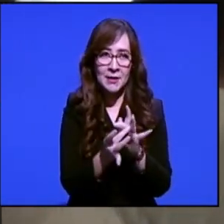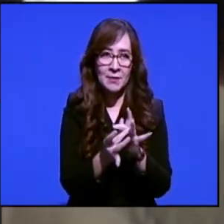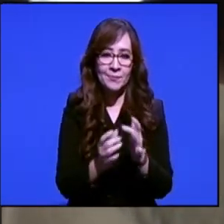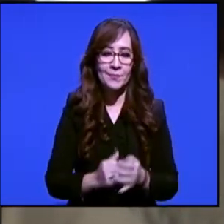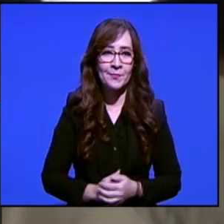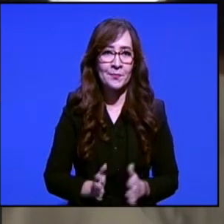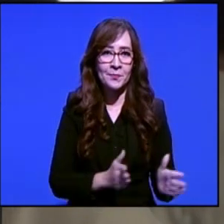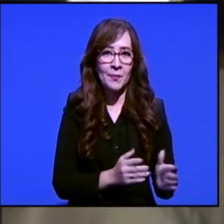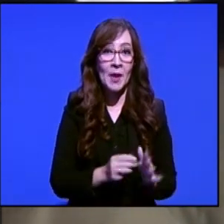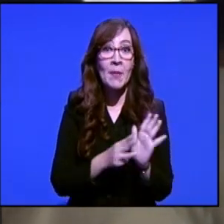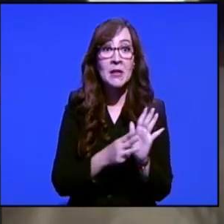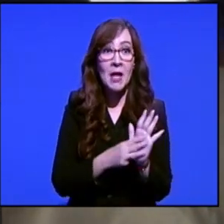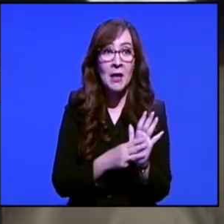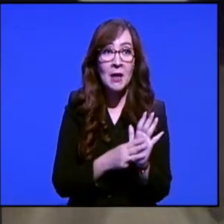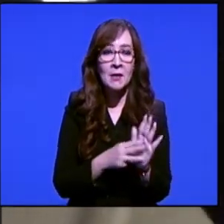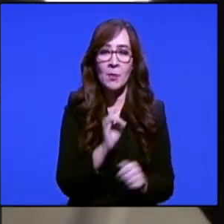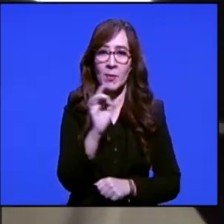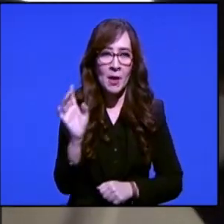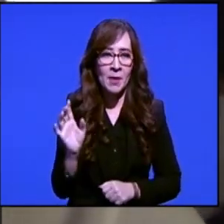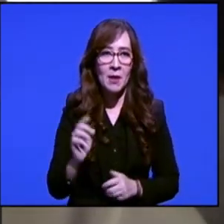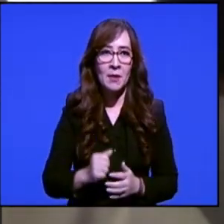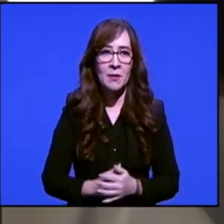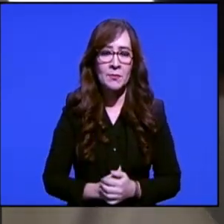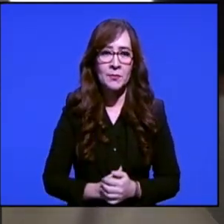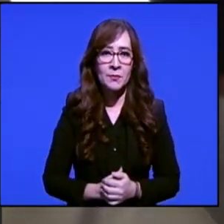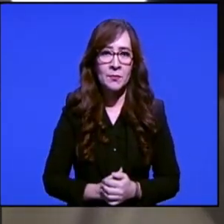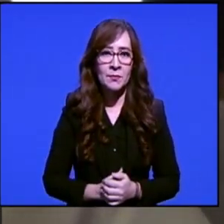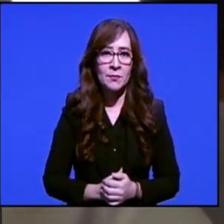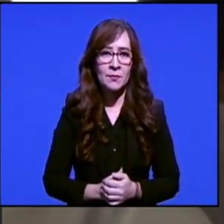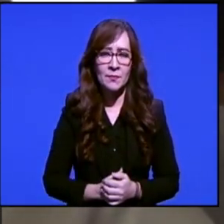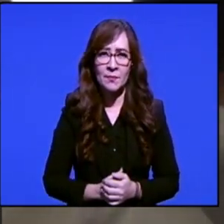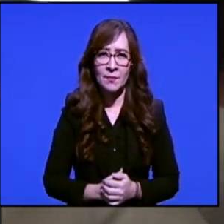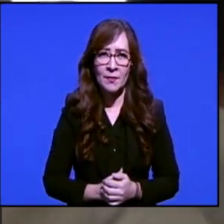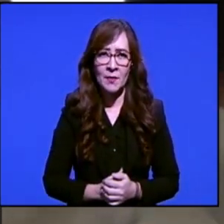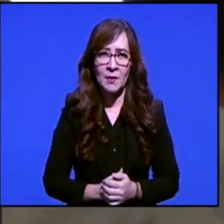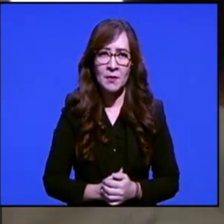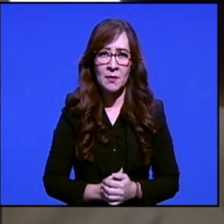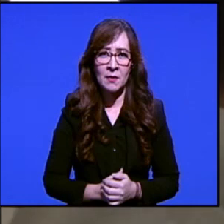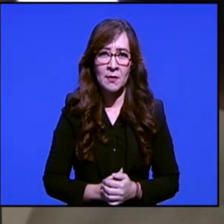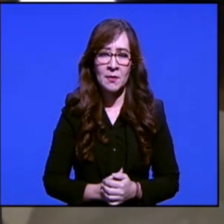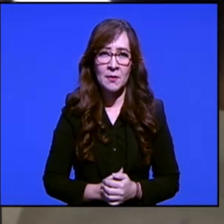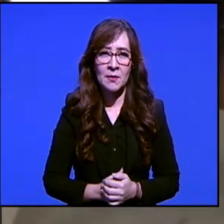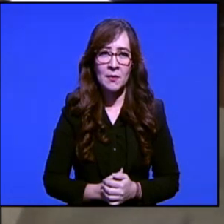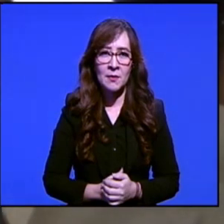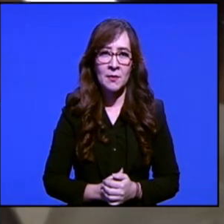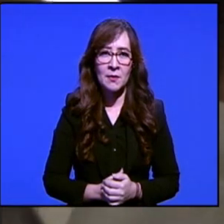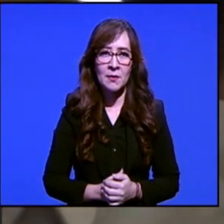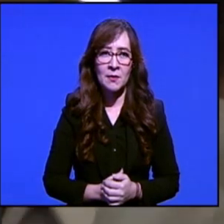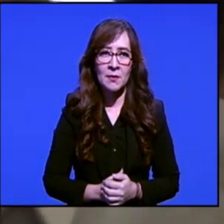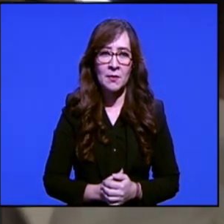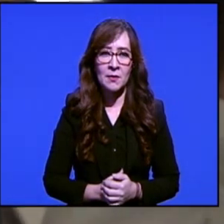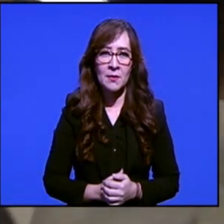aja sih. Sedikit, tapi nggak semua. Yang mau tadi akhirnya di kayak sinetra akan ulang gitu, di apa namanya, disuruh